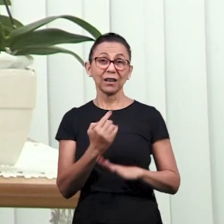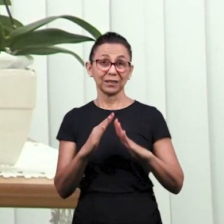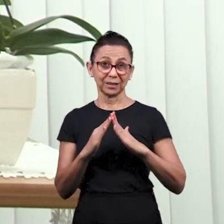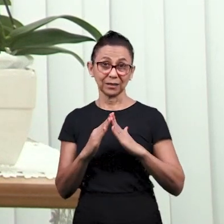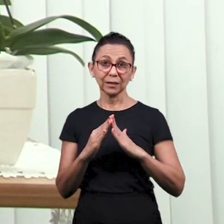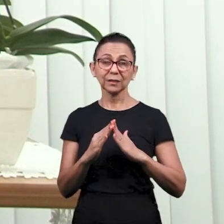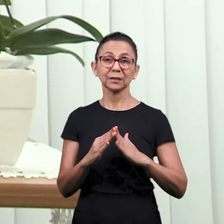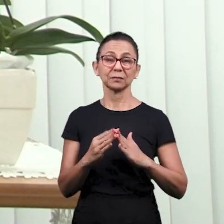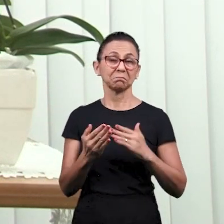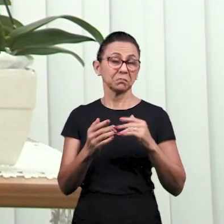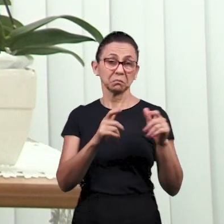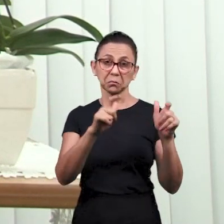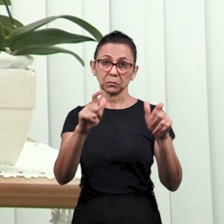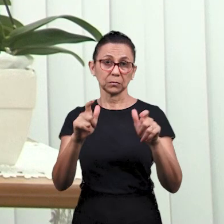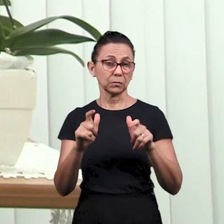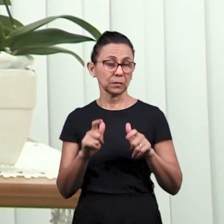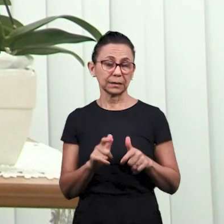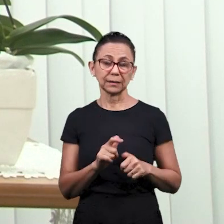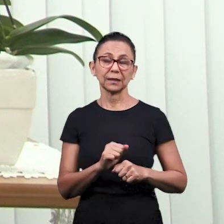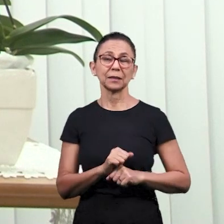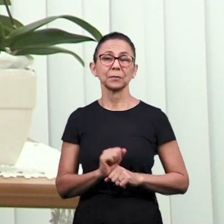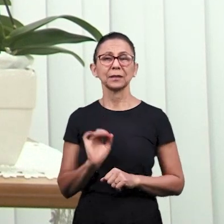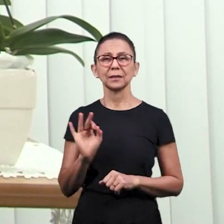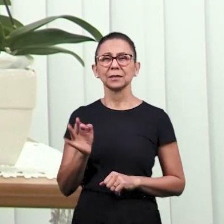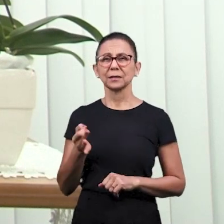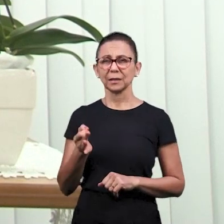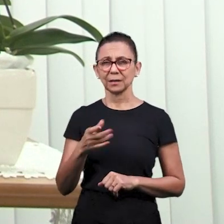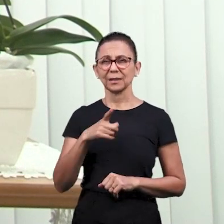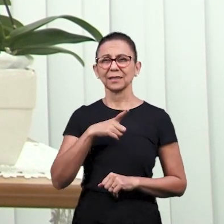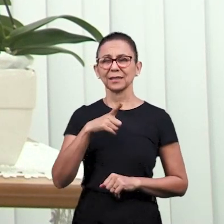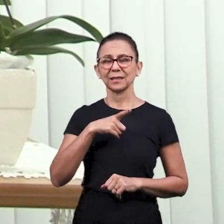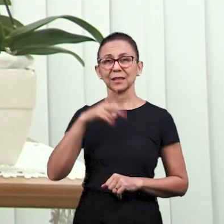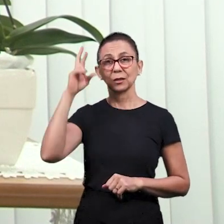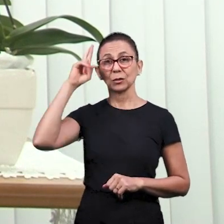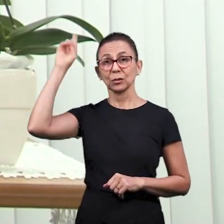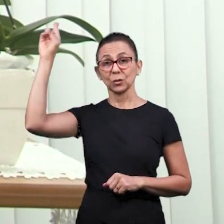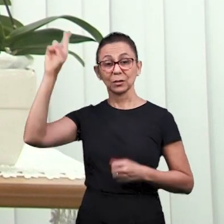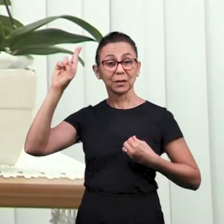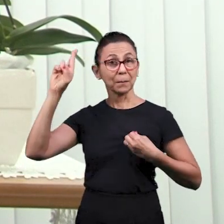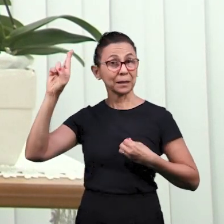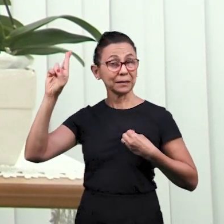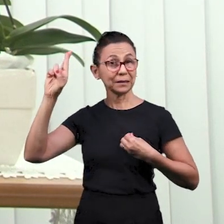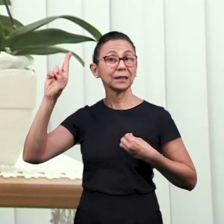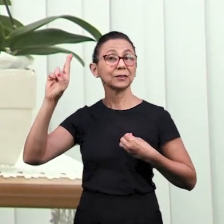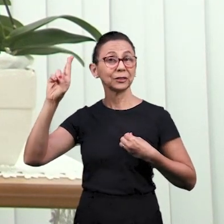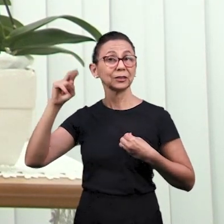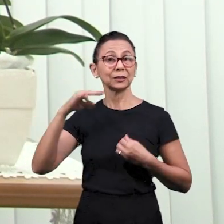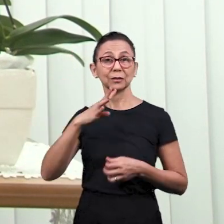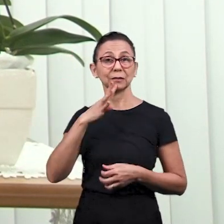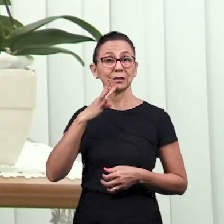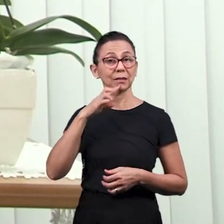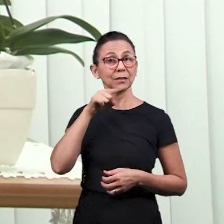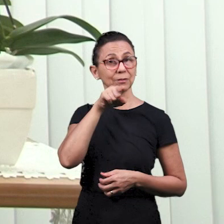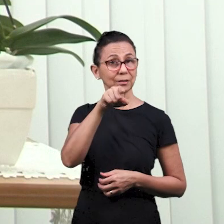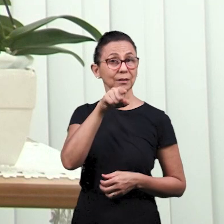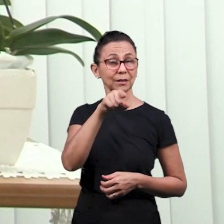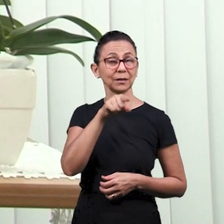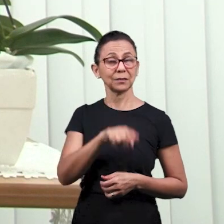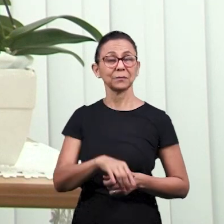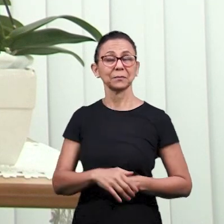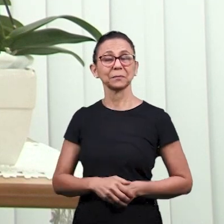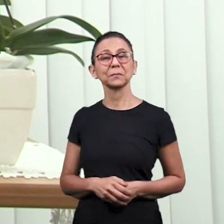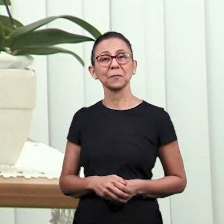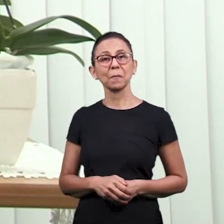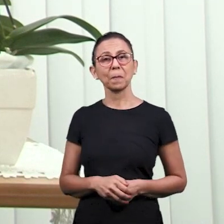нами. Это служение для семьи. Но если вы в одни в данный момент, знаете, Господь,